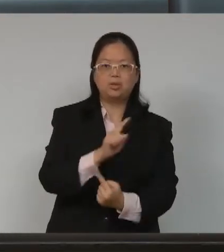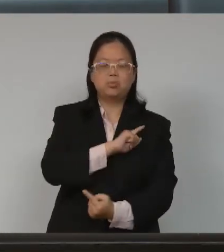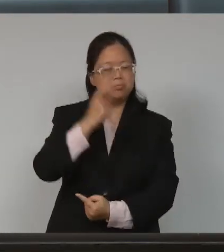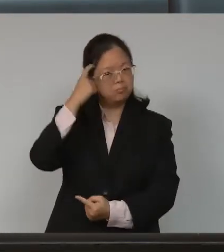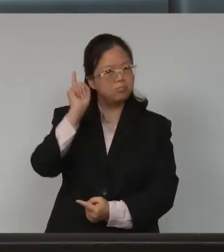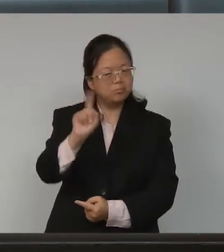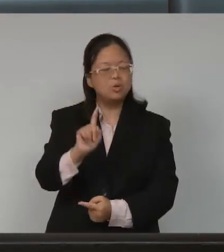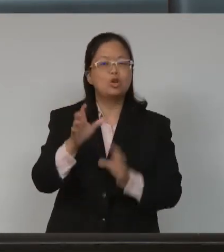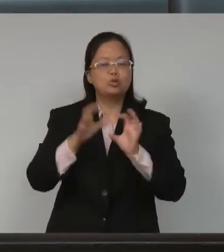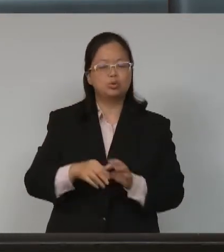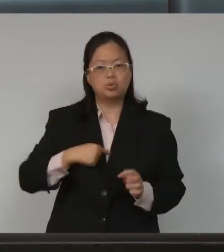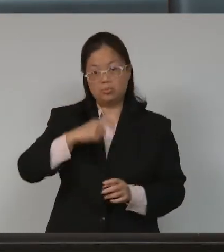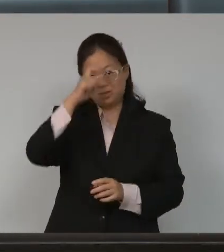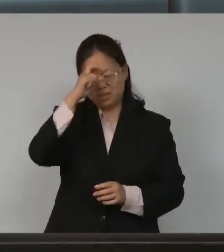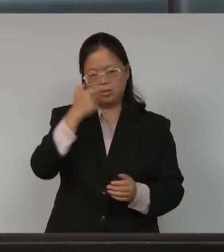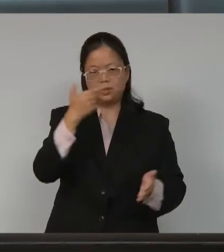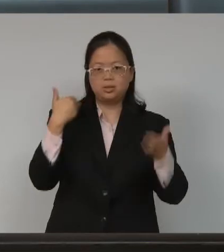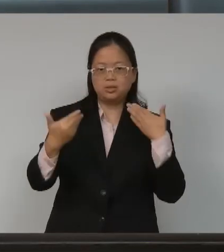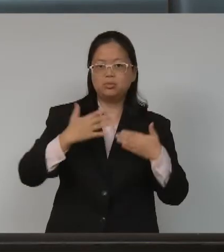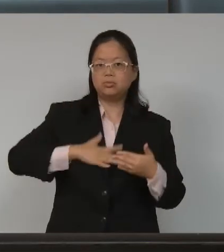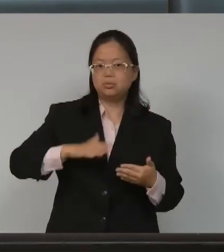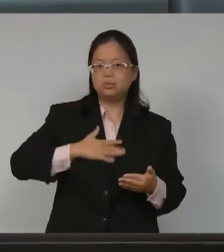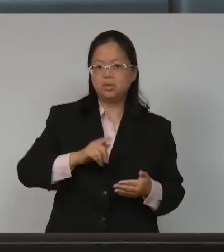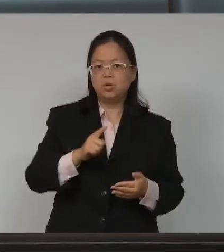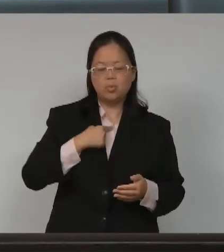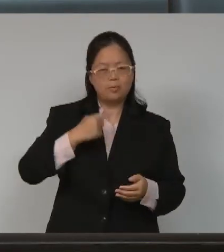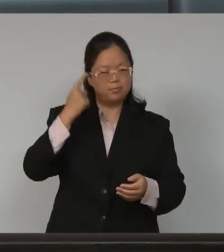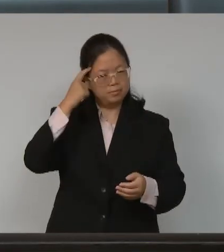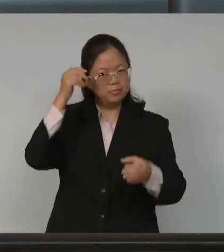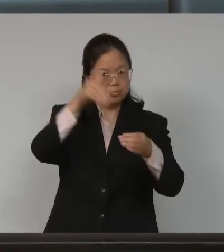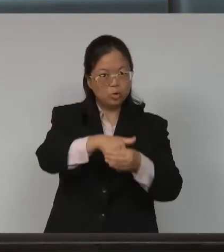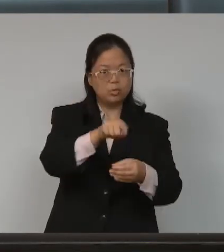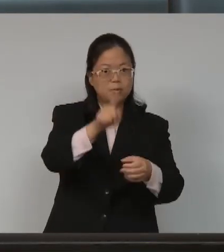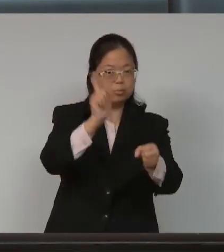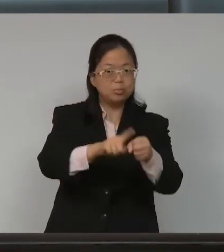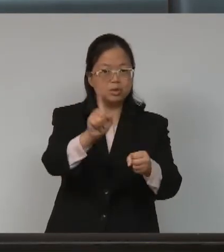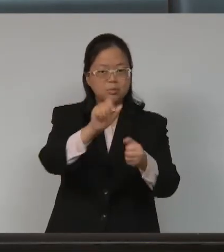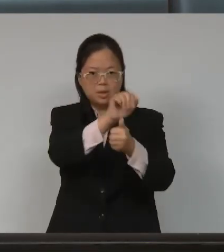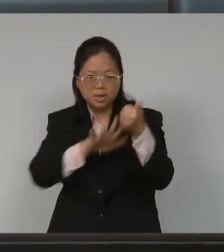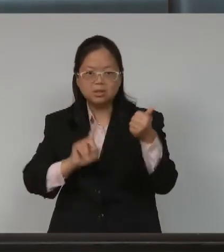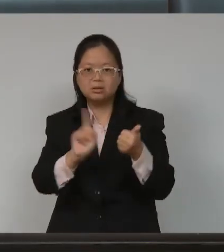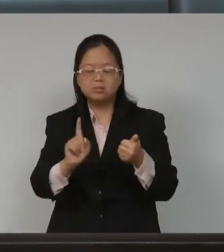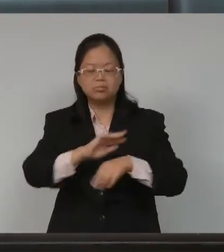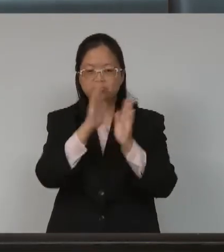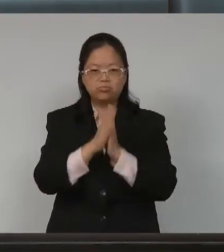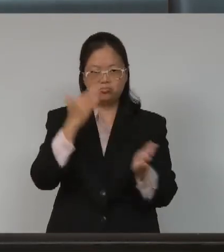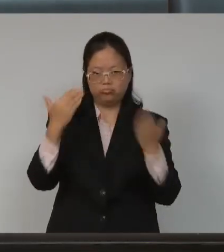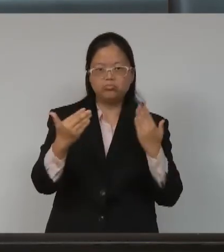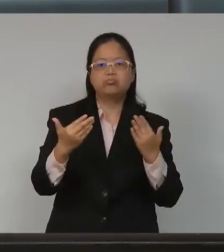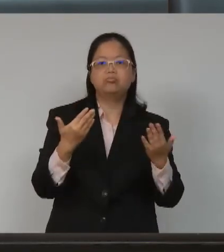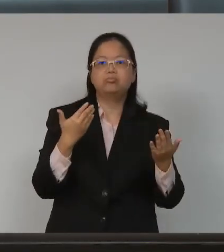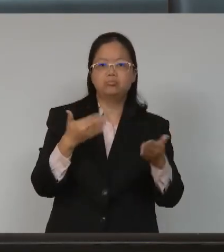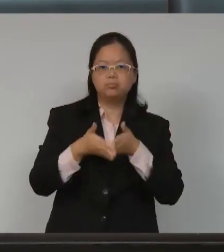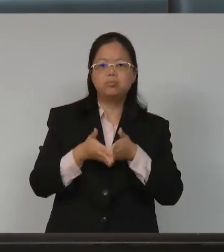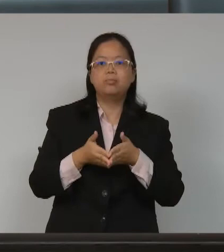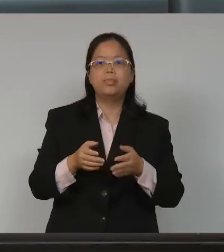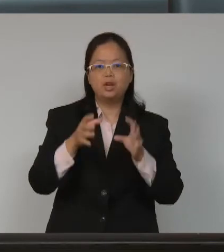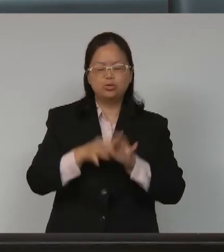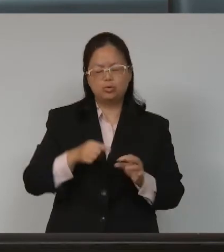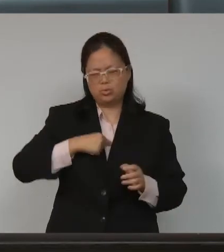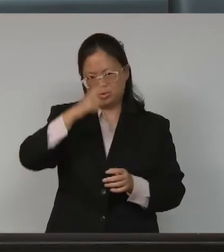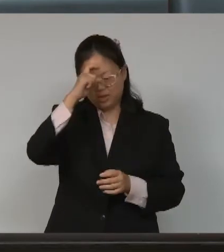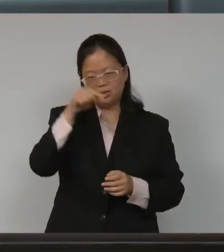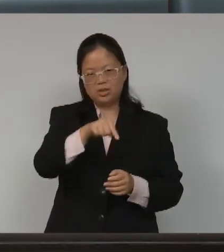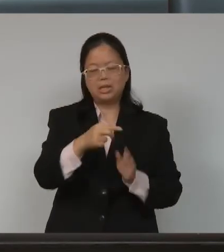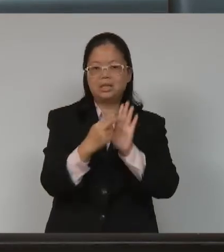很清楚的知道说他的我们投票的标的是什么，他的法律效果是什么，所以我们会希望说有更清楚的明确的